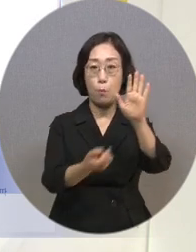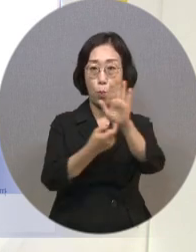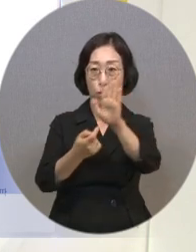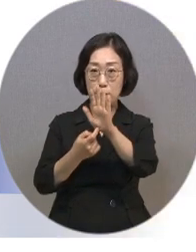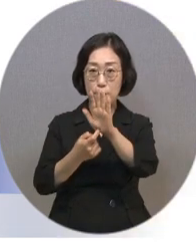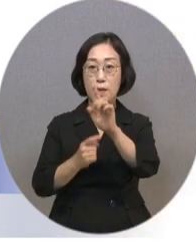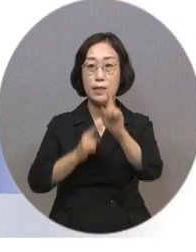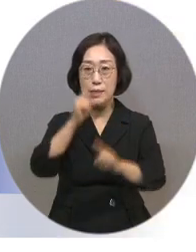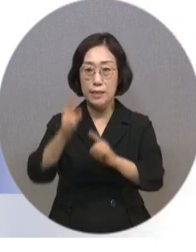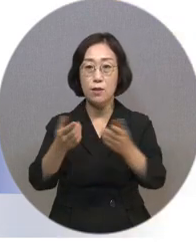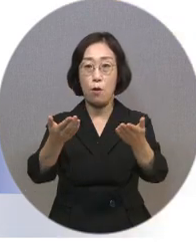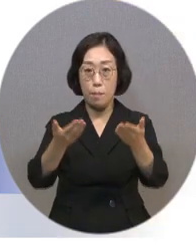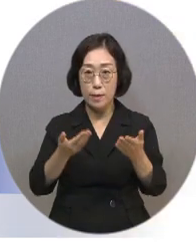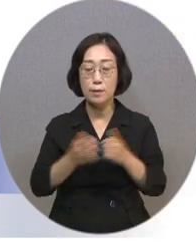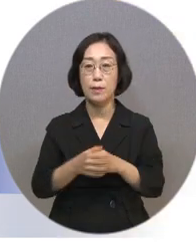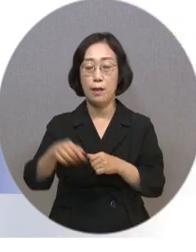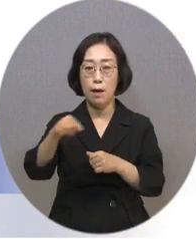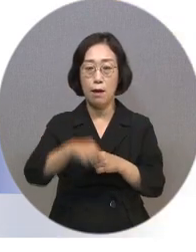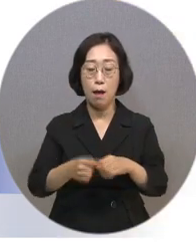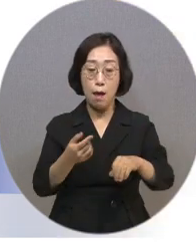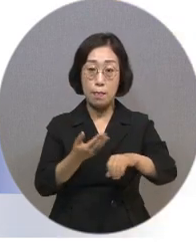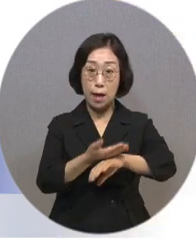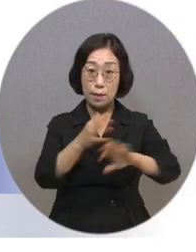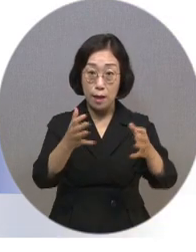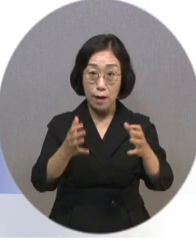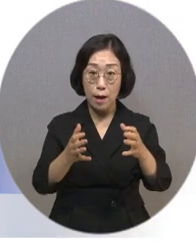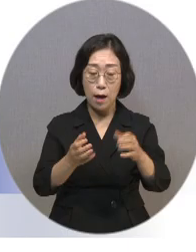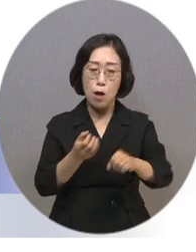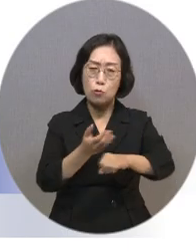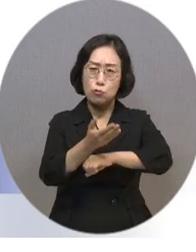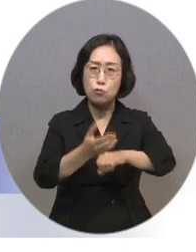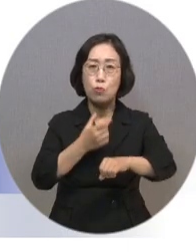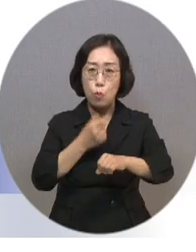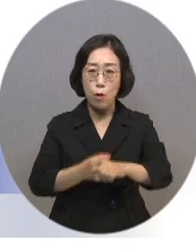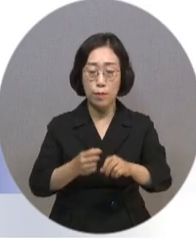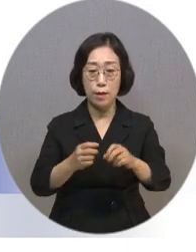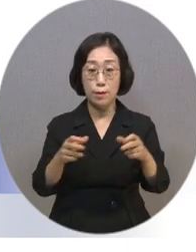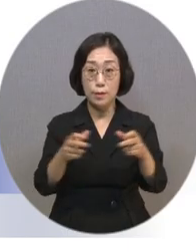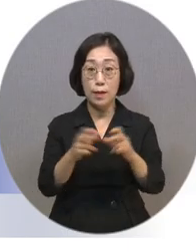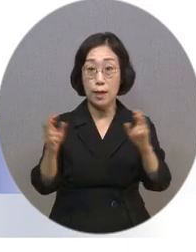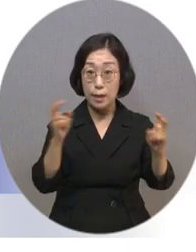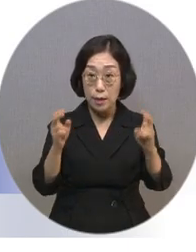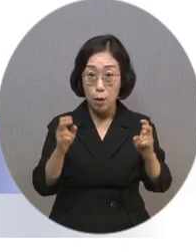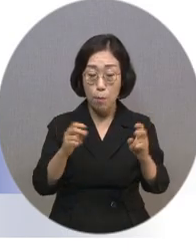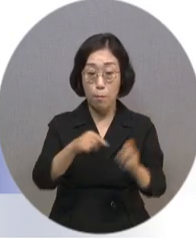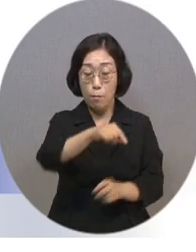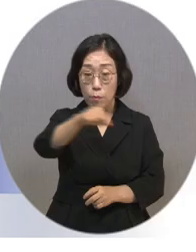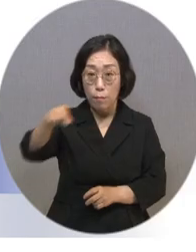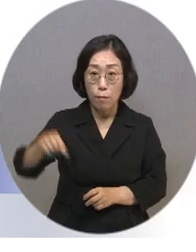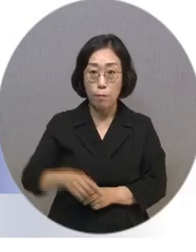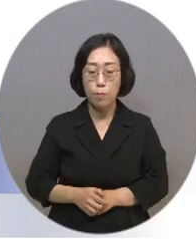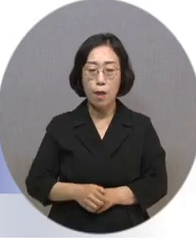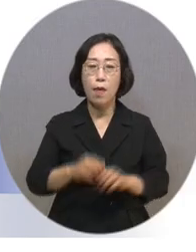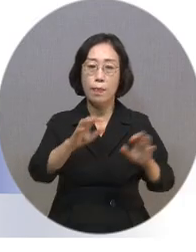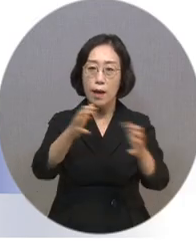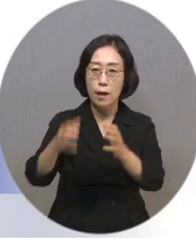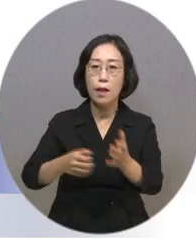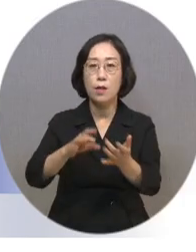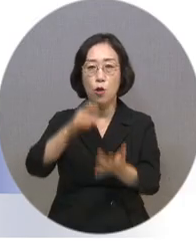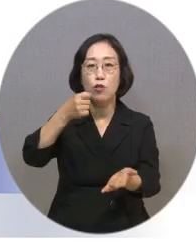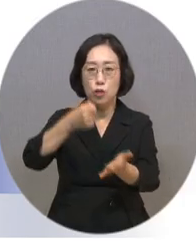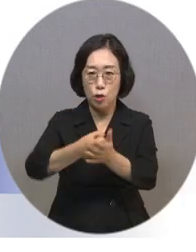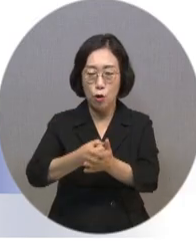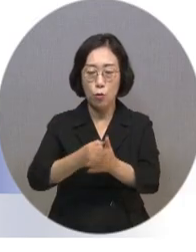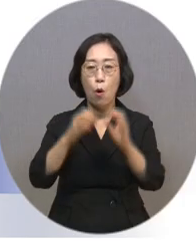모집합니다 이번 사업은 해외시장 진출을 준비하는 장애 기업을 대상으로 수출 품목과 타겟 국가 선정